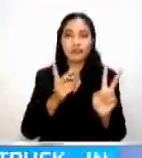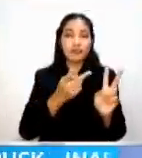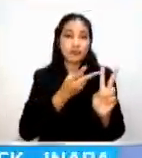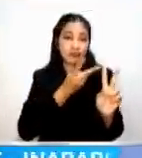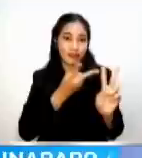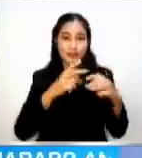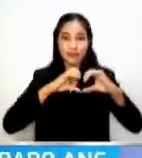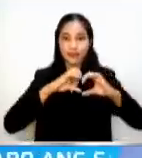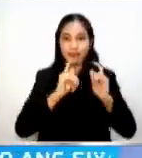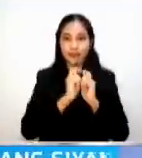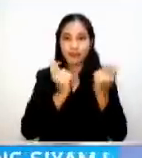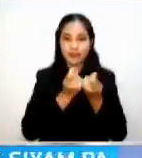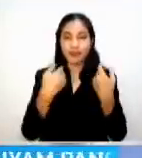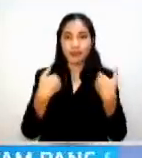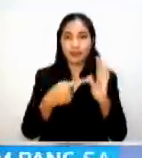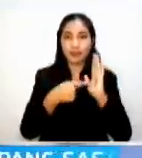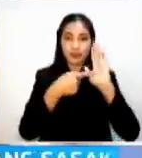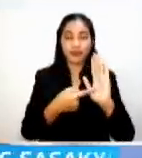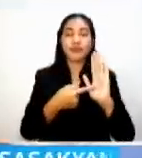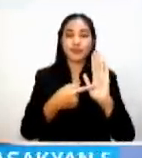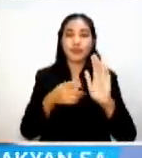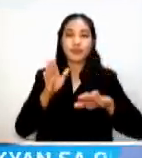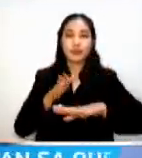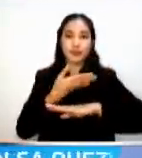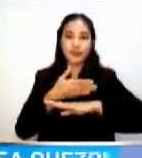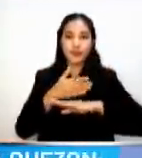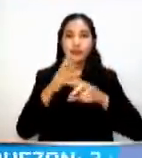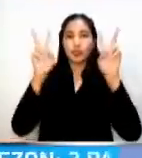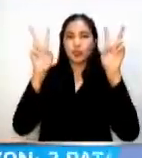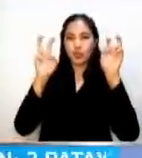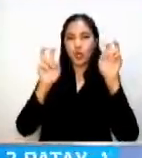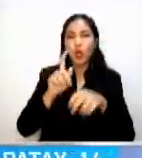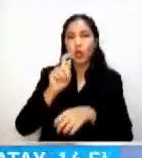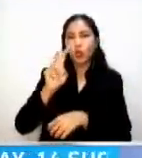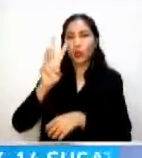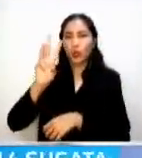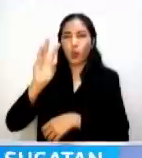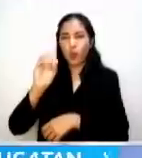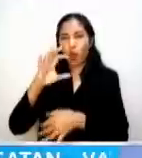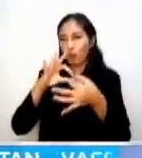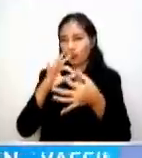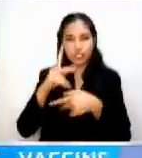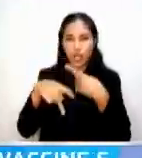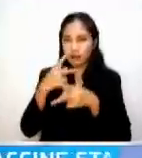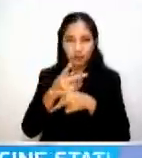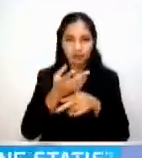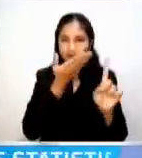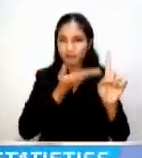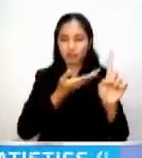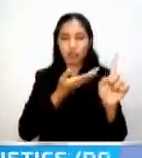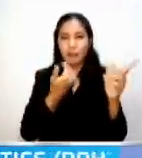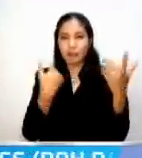kanilang latest single entitled Two of a Kind under GMA Music. Ito ang kanilang first project together after matapos ang kanilang